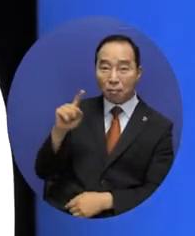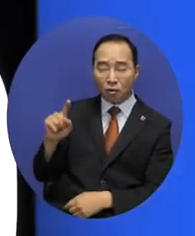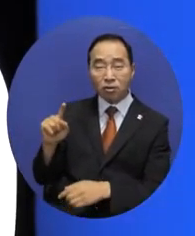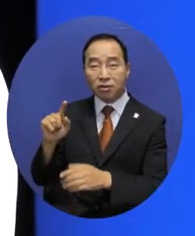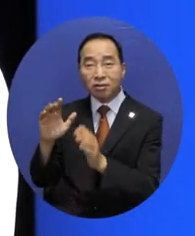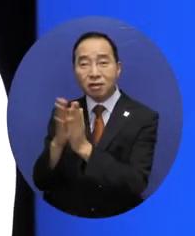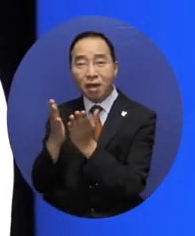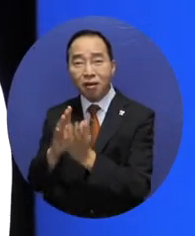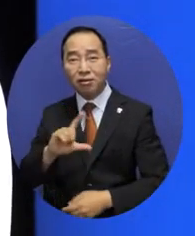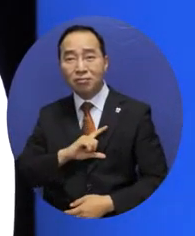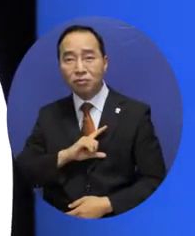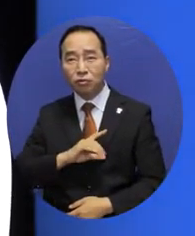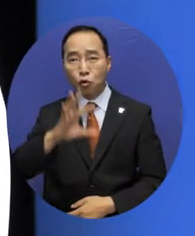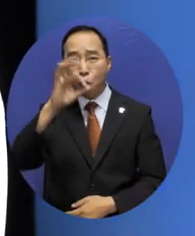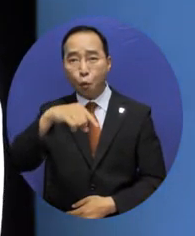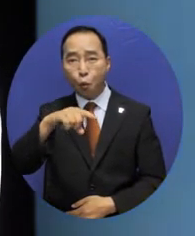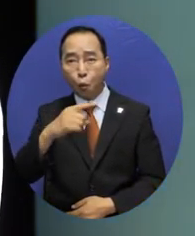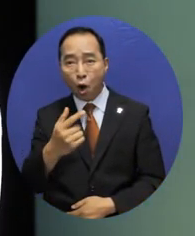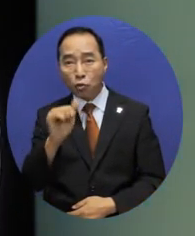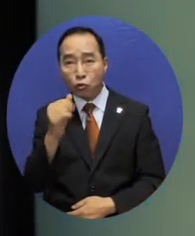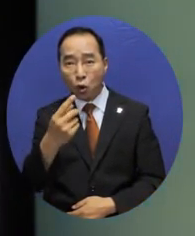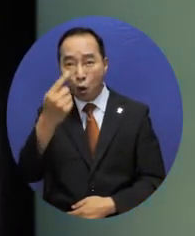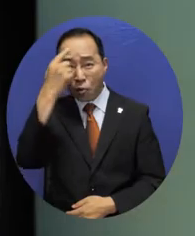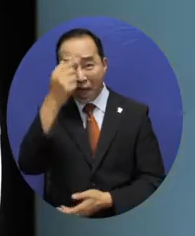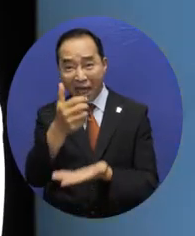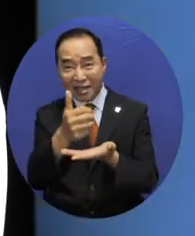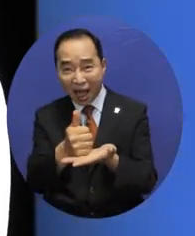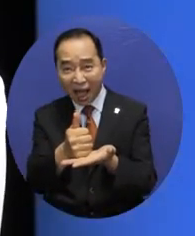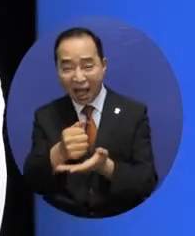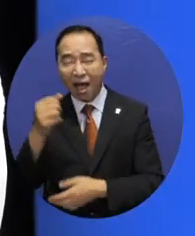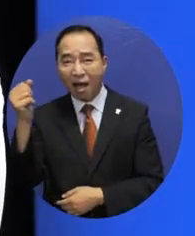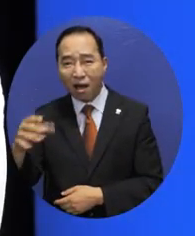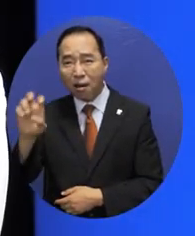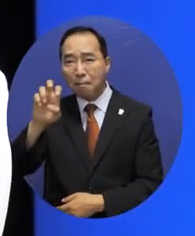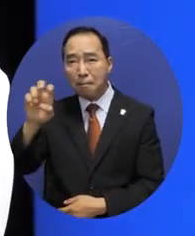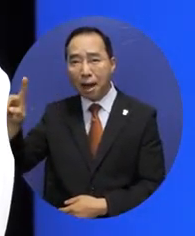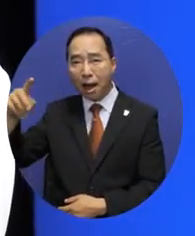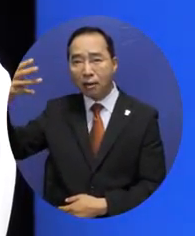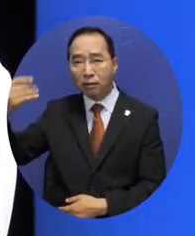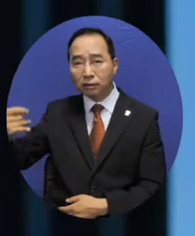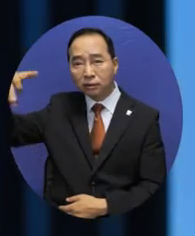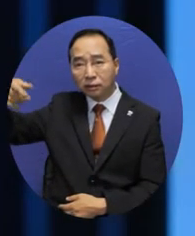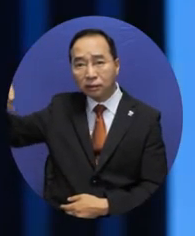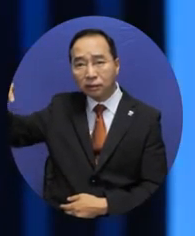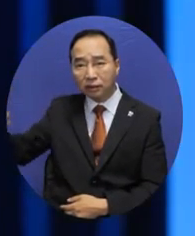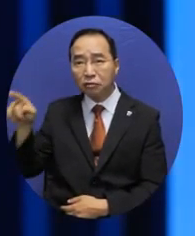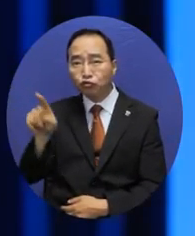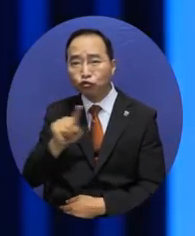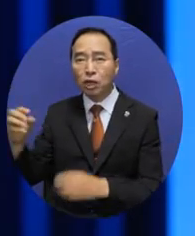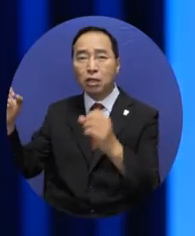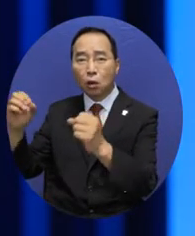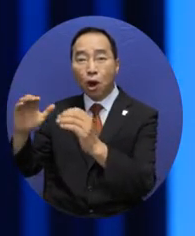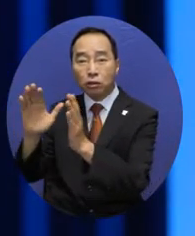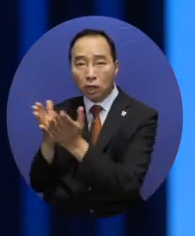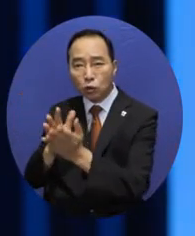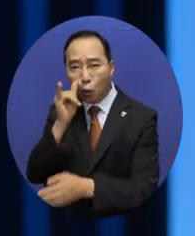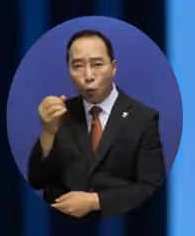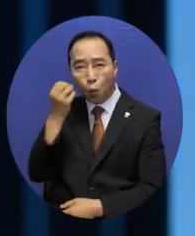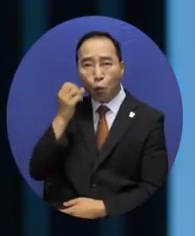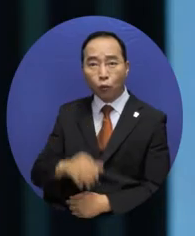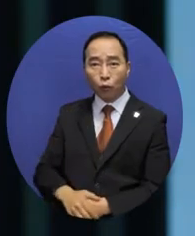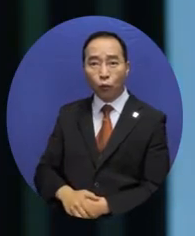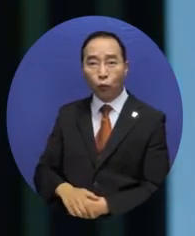마르크스와의 대화거든요. 어떻게 이 두 사람을 함께 모이게 할 생각을 하셨나요? 지금 인류 사회는 거의